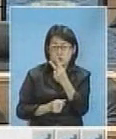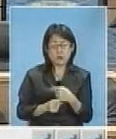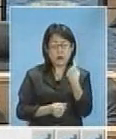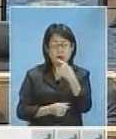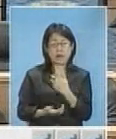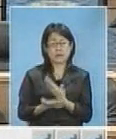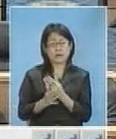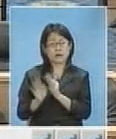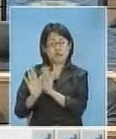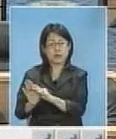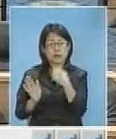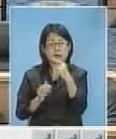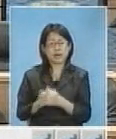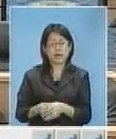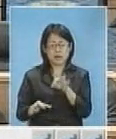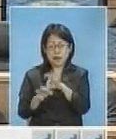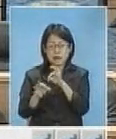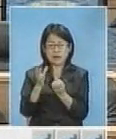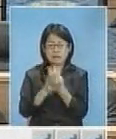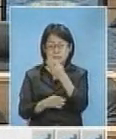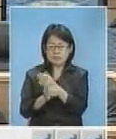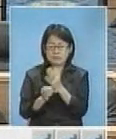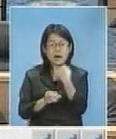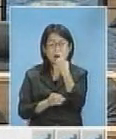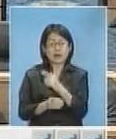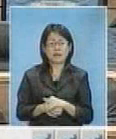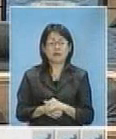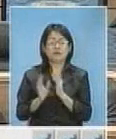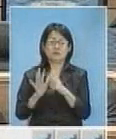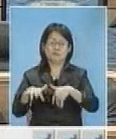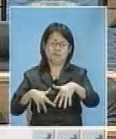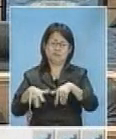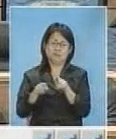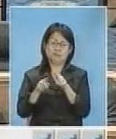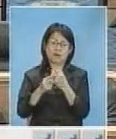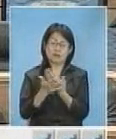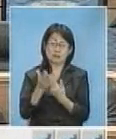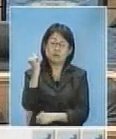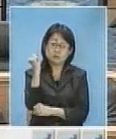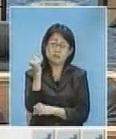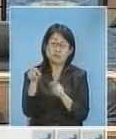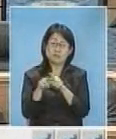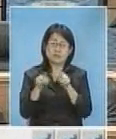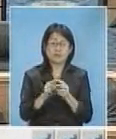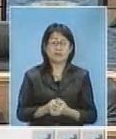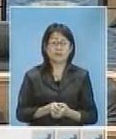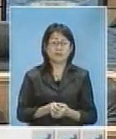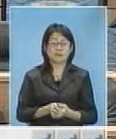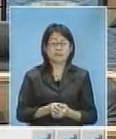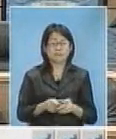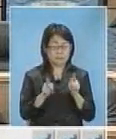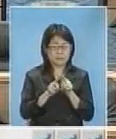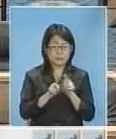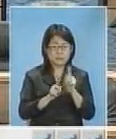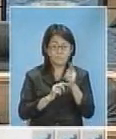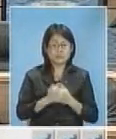ใครลูกค้าธนาคารออมสินนั่นคือใครก็คือคนยากคนจนทั้งนั้นนะครับโอกาสเดียวที่จะเข้